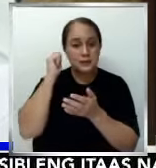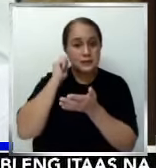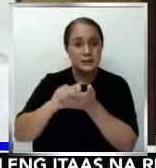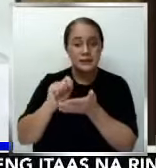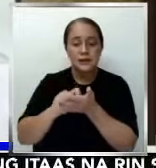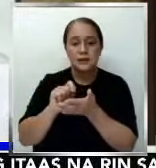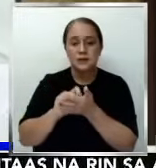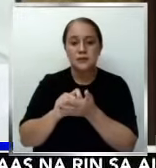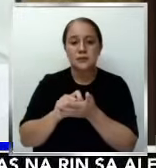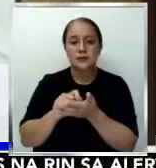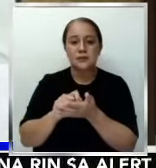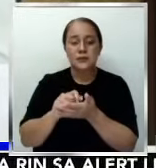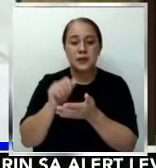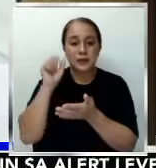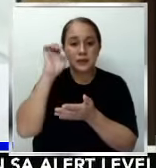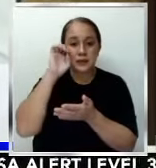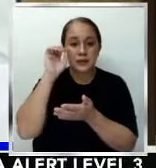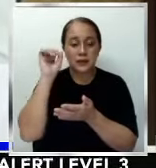Sir,